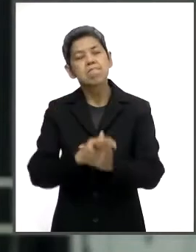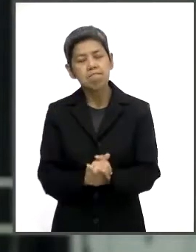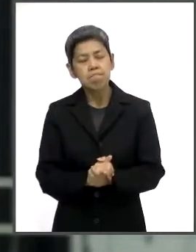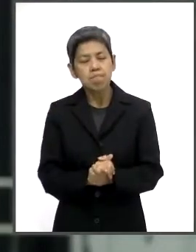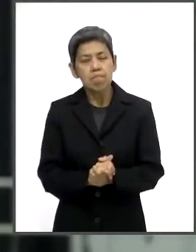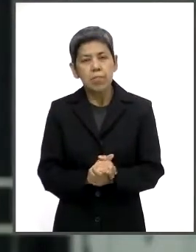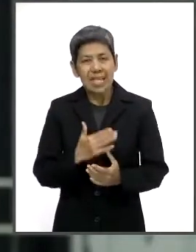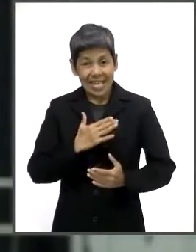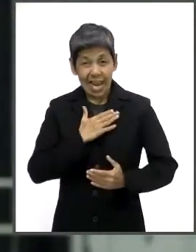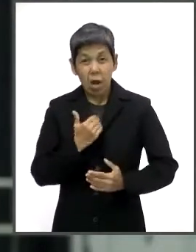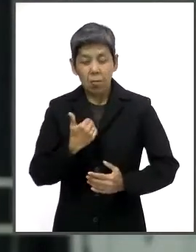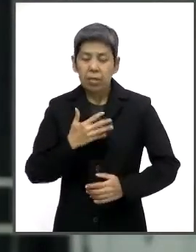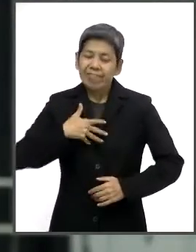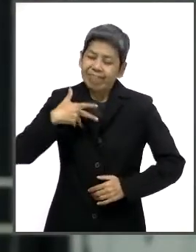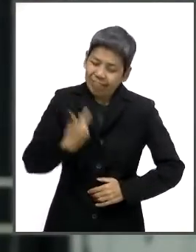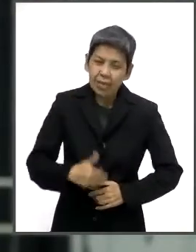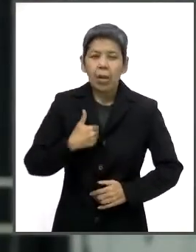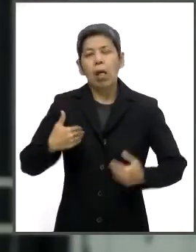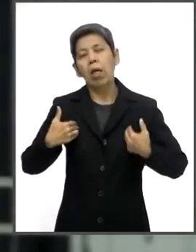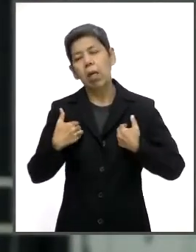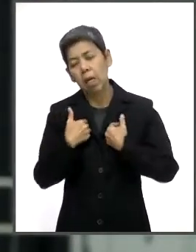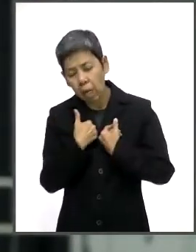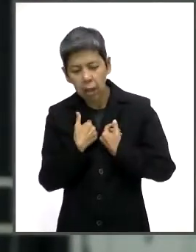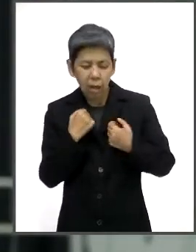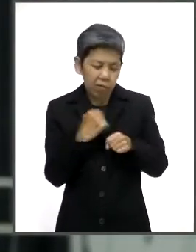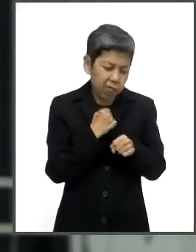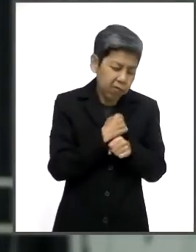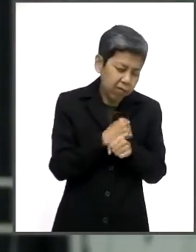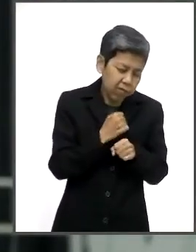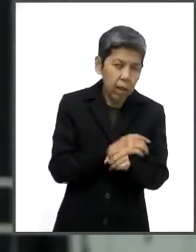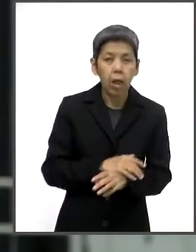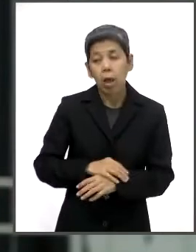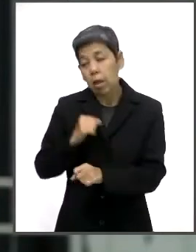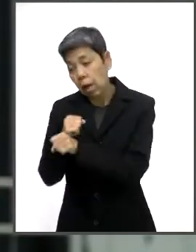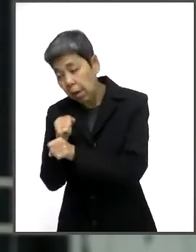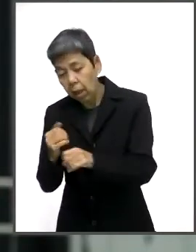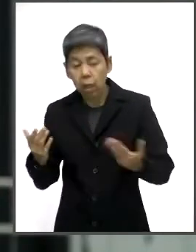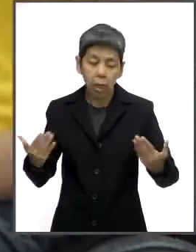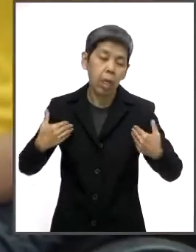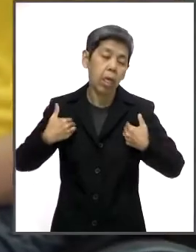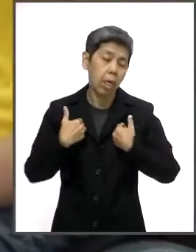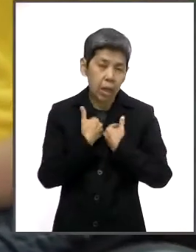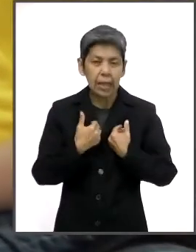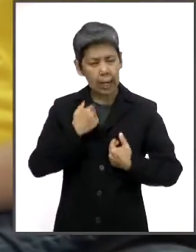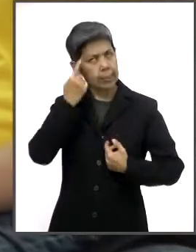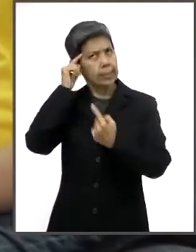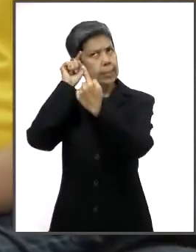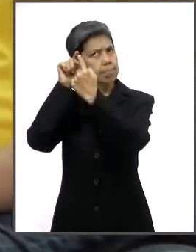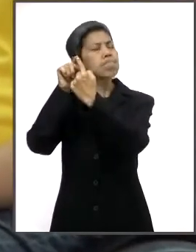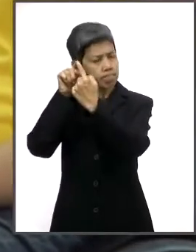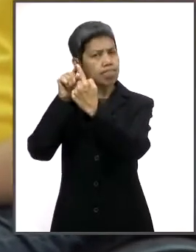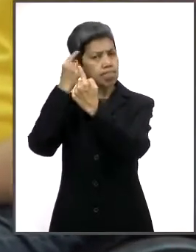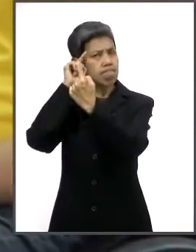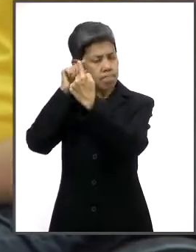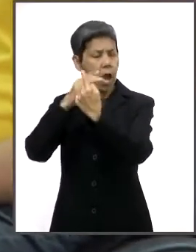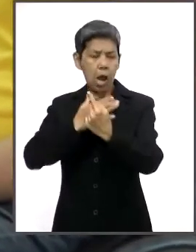ค่ะ บางครั้งก็จะมีความท้อเนื่องจากเราเหนื่อยพอเราเหนื่อยเราเล่นแล้วเราเล่นไม่ได้ดีเงี้ยพอเรามีเป้าหมายค่ะเ